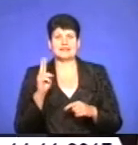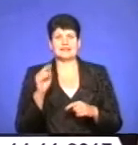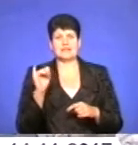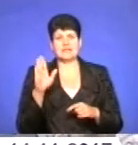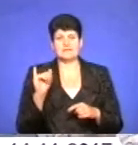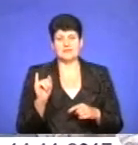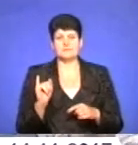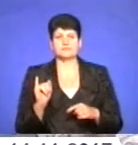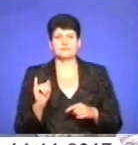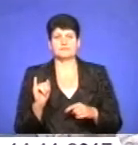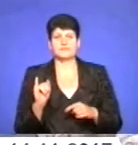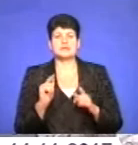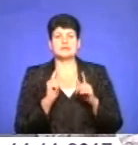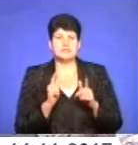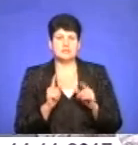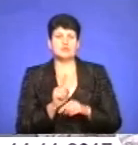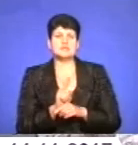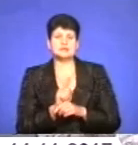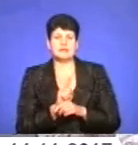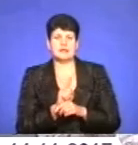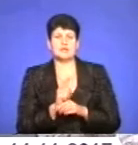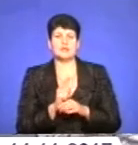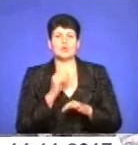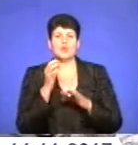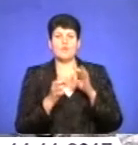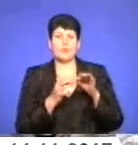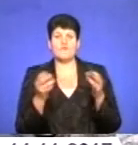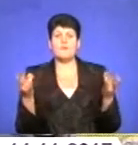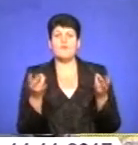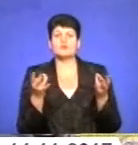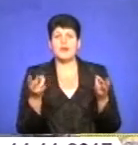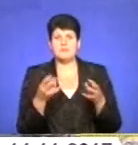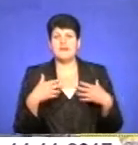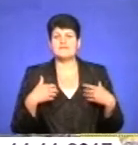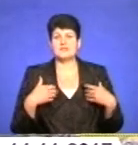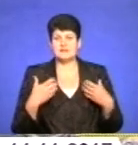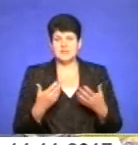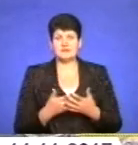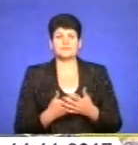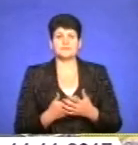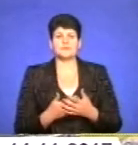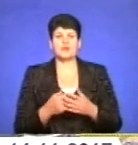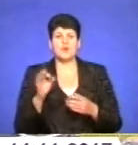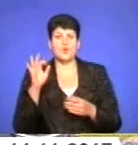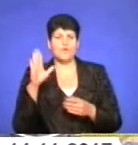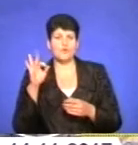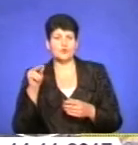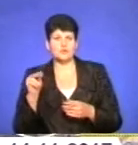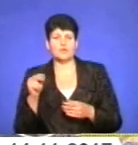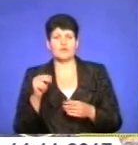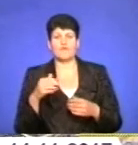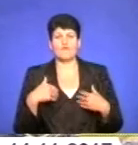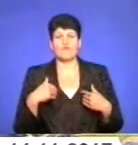шипшина. Згідно стандартів, добова потреба вітамінів, тобто це є і овочів та